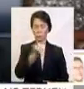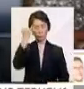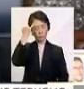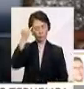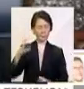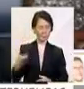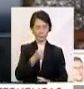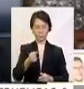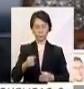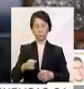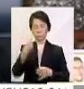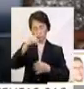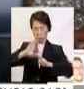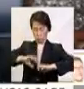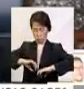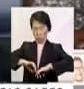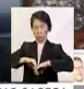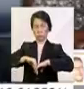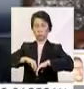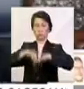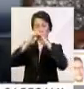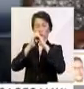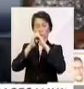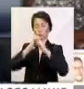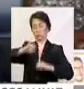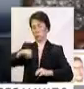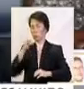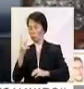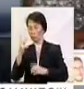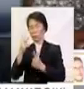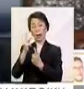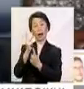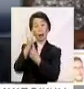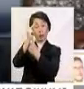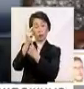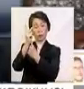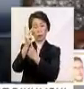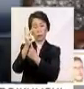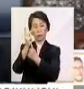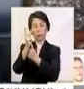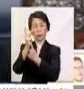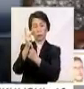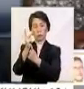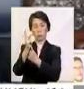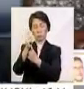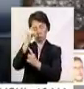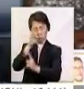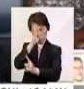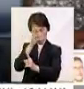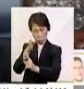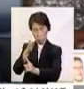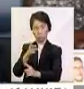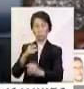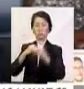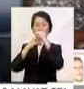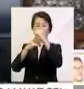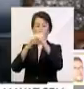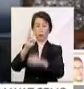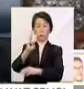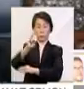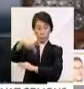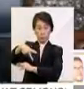inisiatif untuk menubuhkan sebuah jawatan kuasa khas, task force di peringkat Kementerian Wilayah